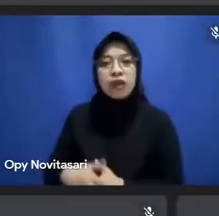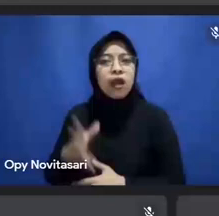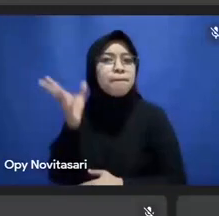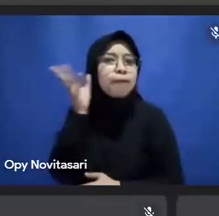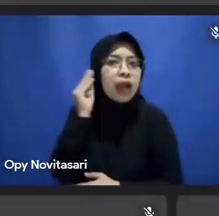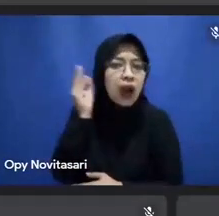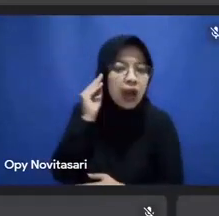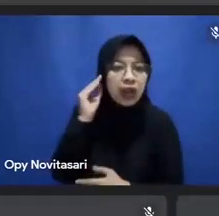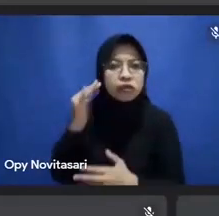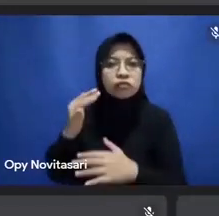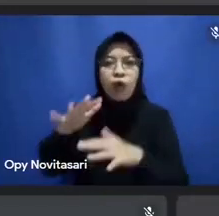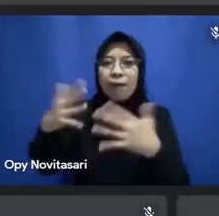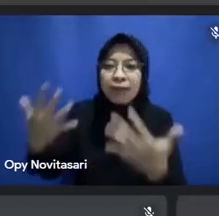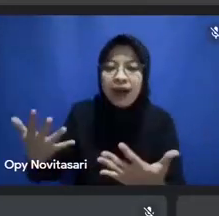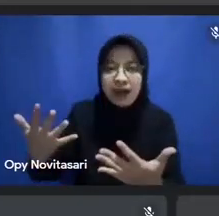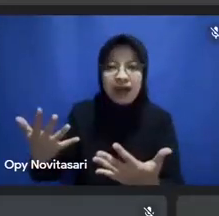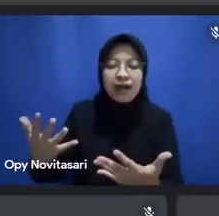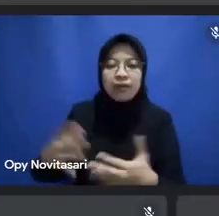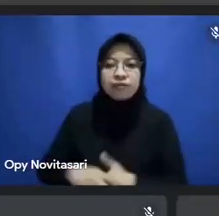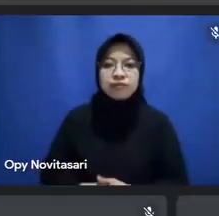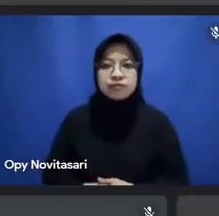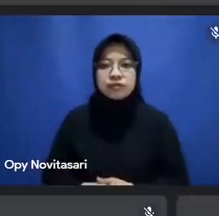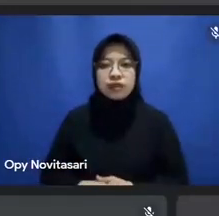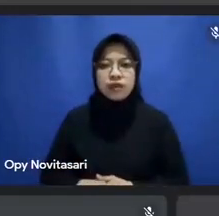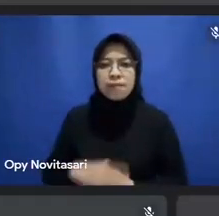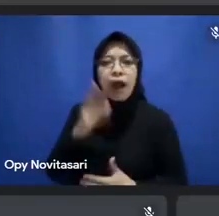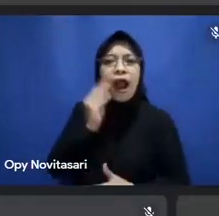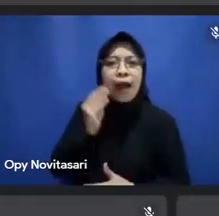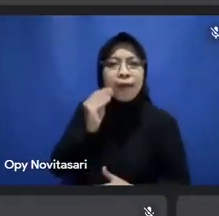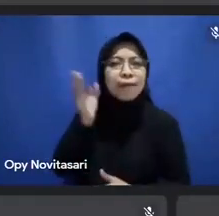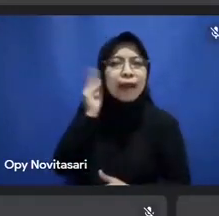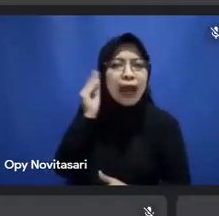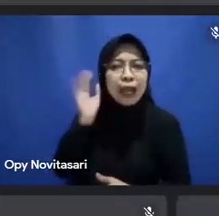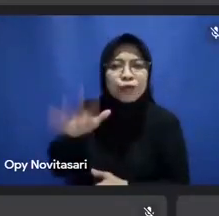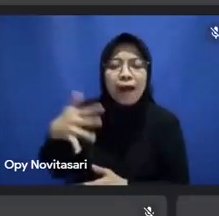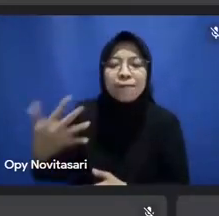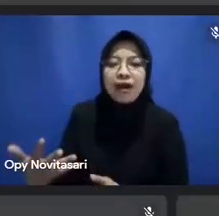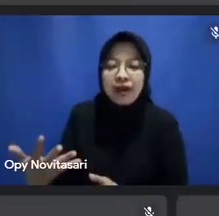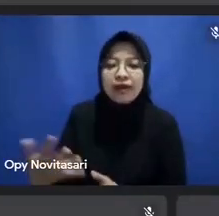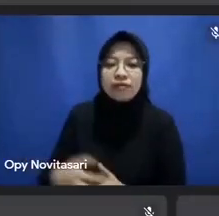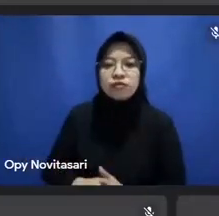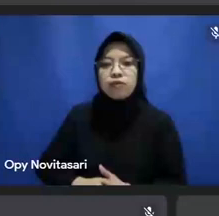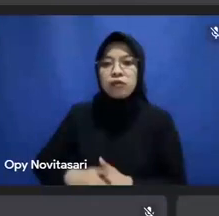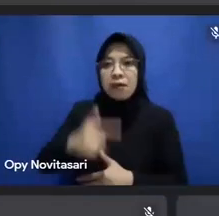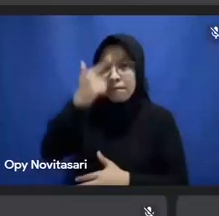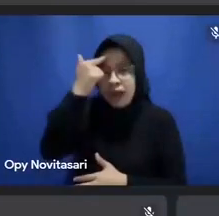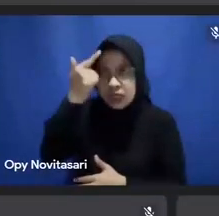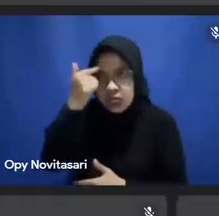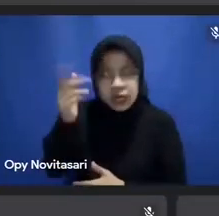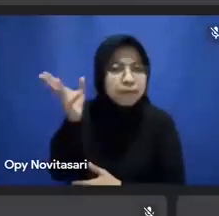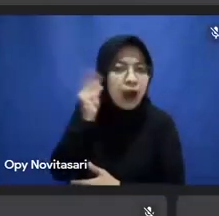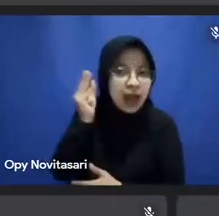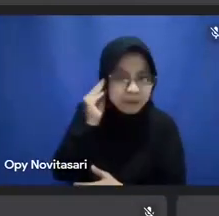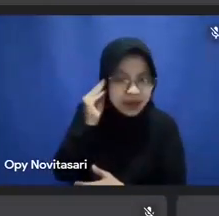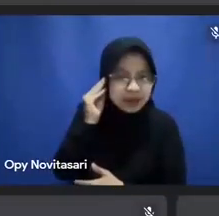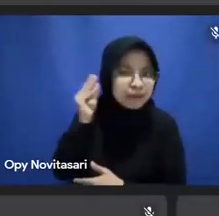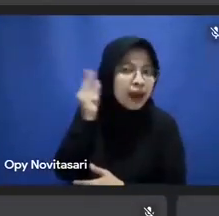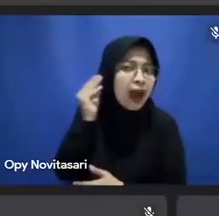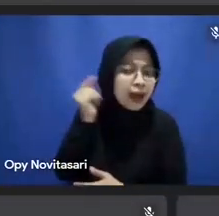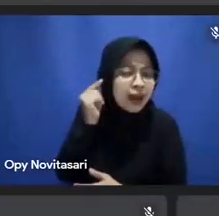pendengaran tertentu itu dialami Nah setelah dipelajari maka kita mempelajari